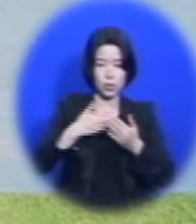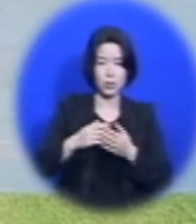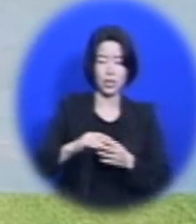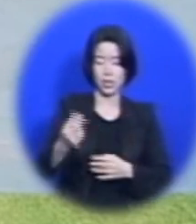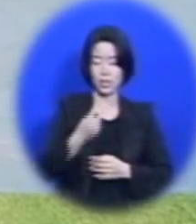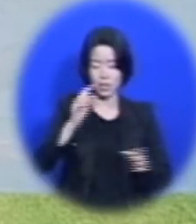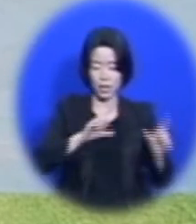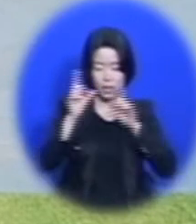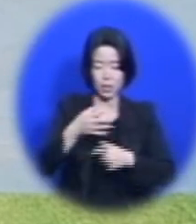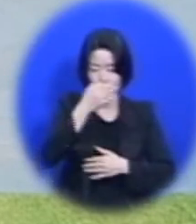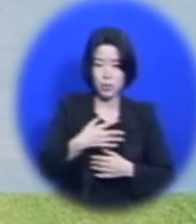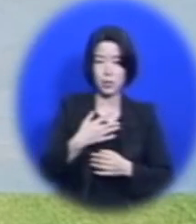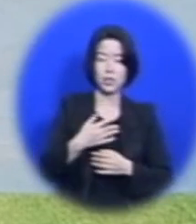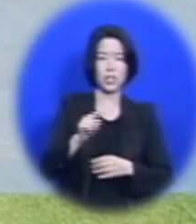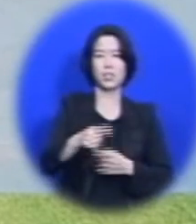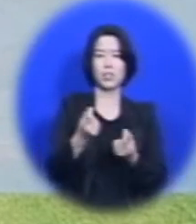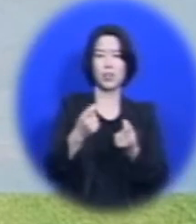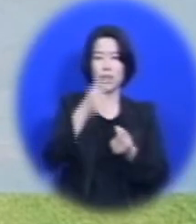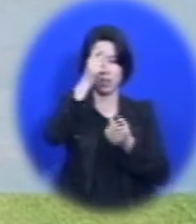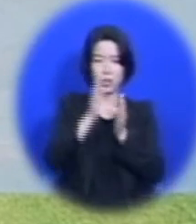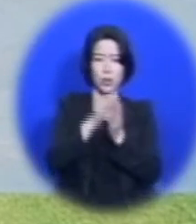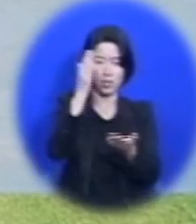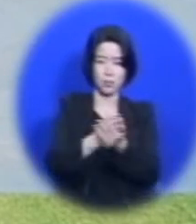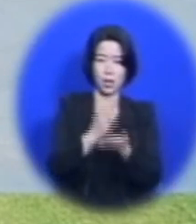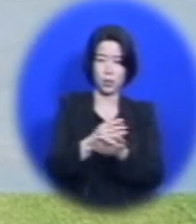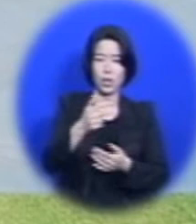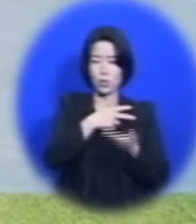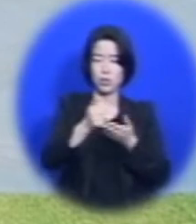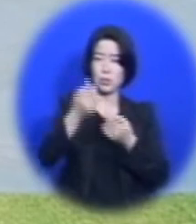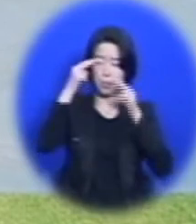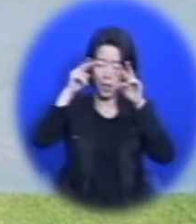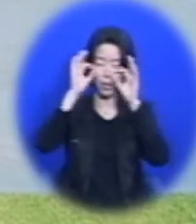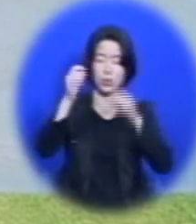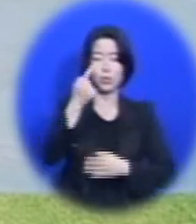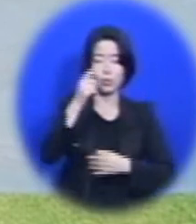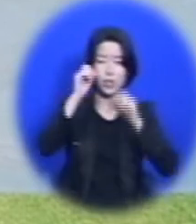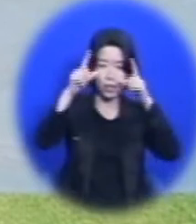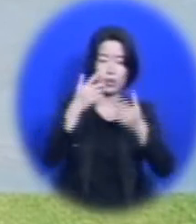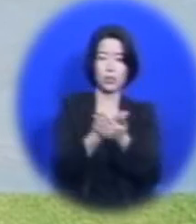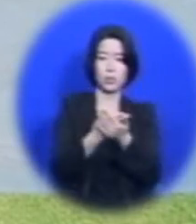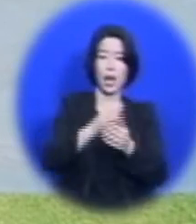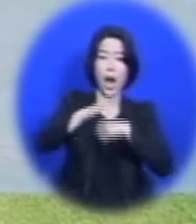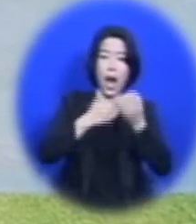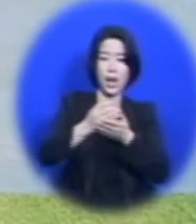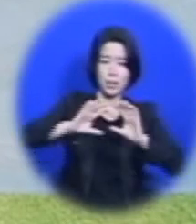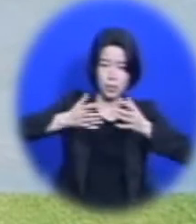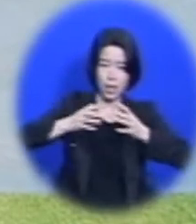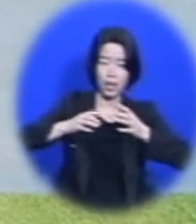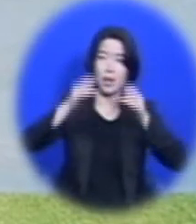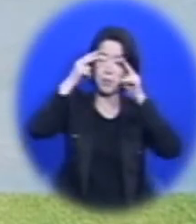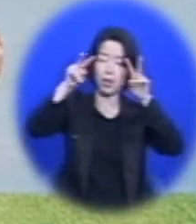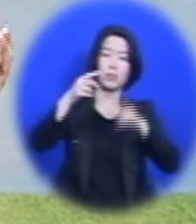너무 힘듭니다. 이렇게 기도하지 말고 주님을 바라보는 눈을 열어주십시오. 하나님의 나라를 바라보는 눈을 뜨게